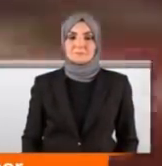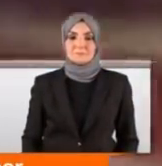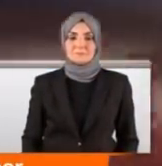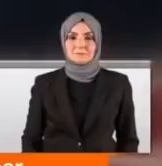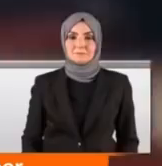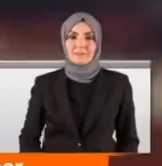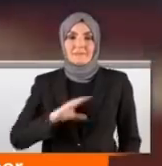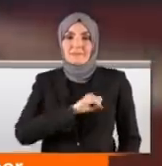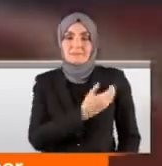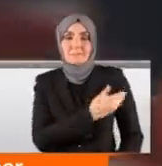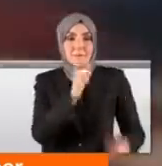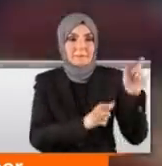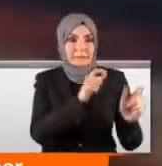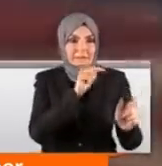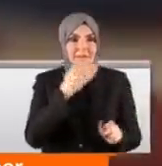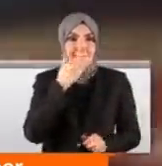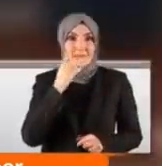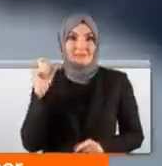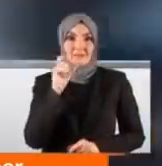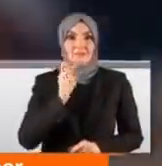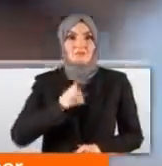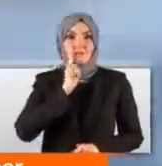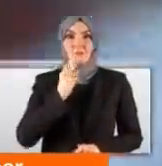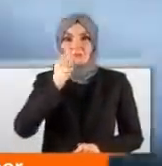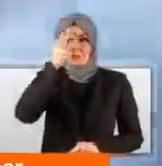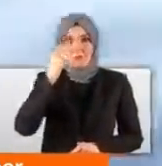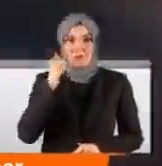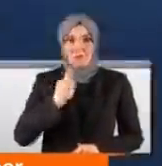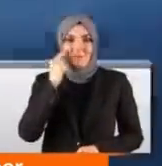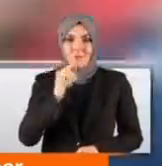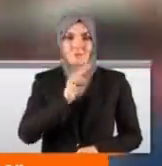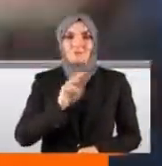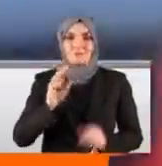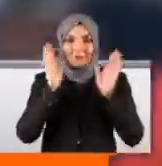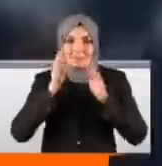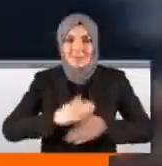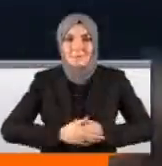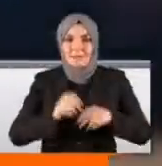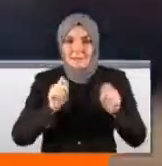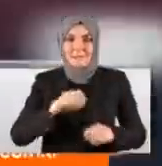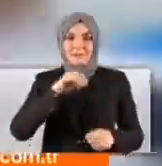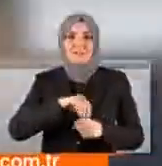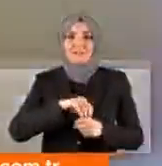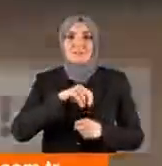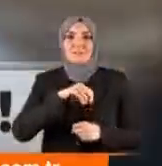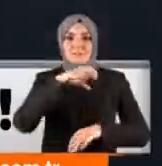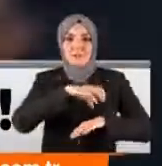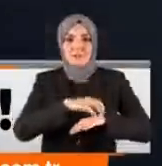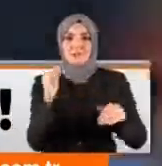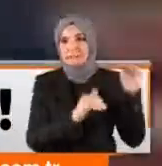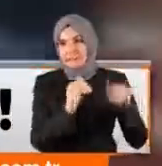fil istenilen Ramazan ayının son cuma günü Teravih namazını kılmak için Mescidi Aksa'da bir araya geldi